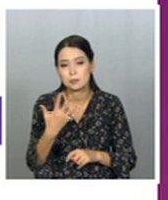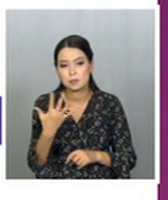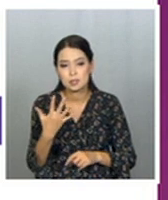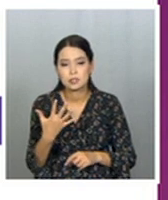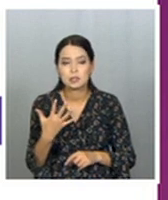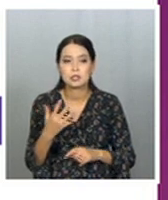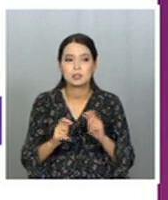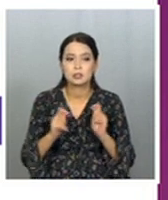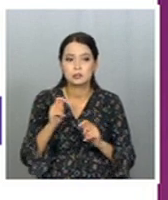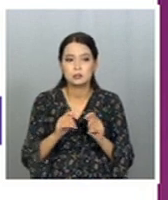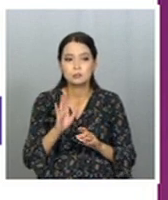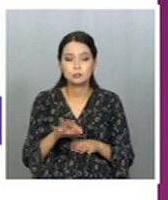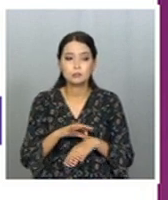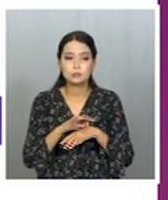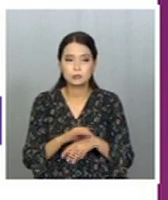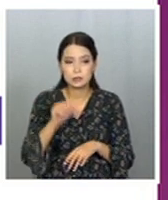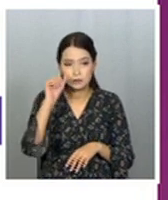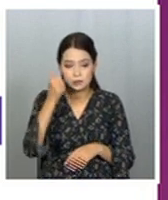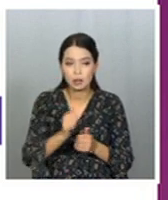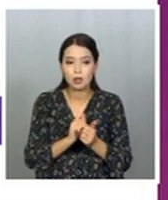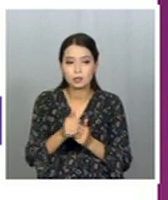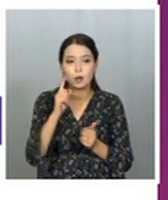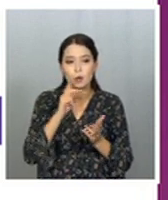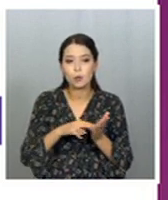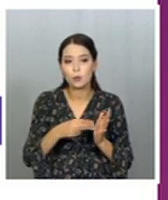қаулы етеді. Қырғыздар алдағы уақытта